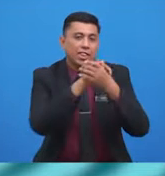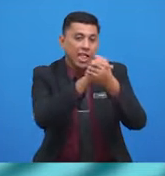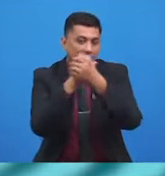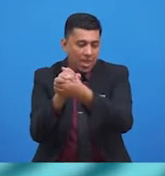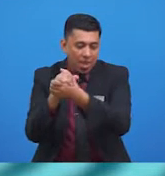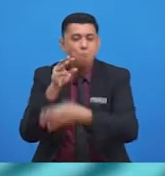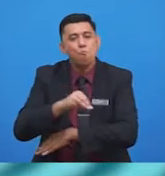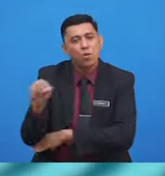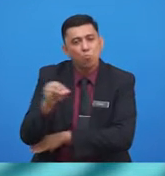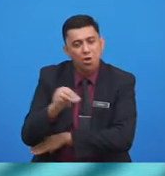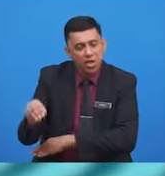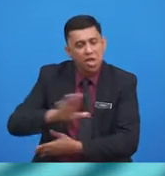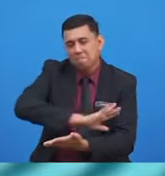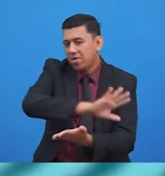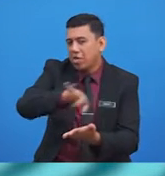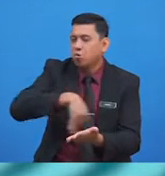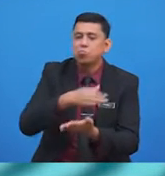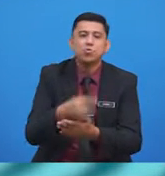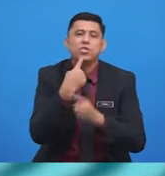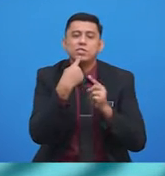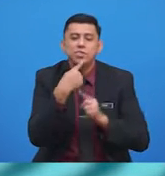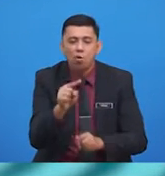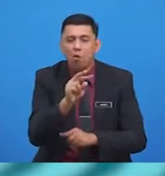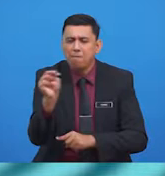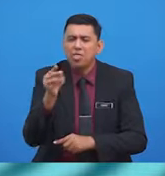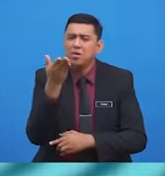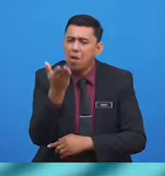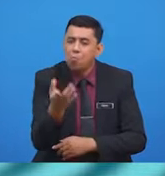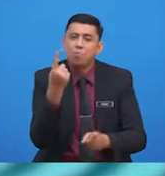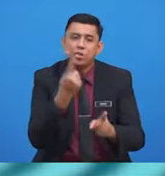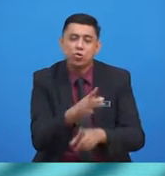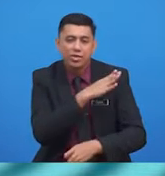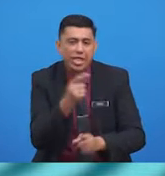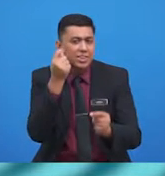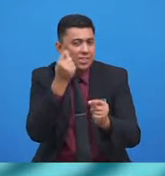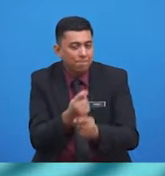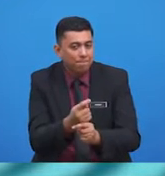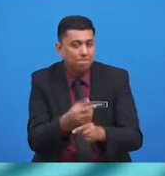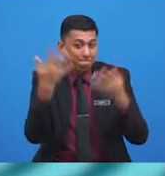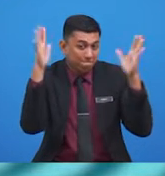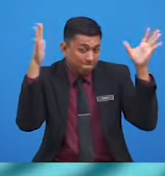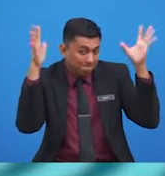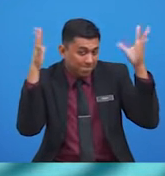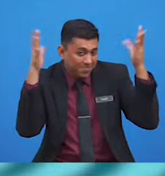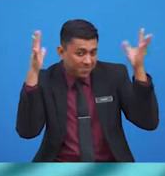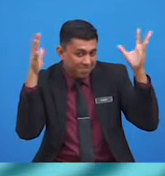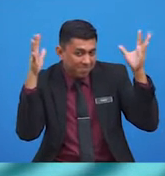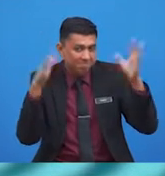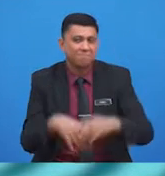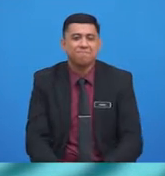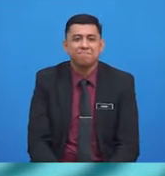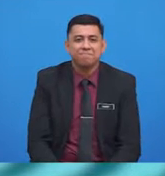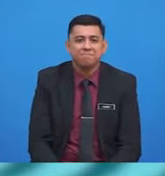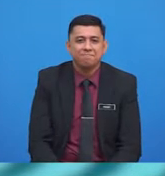Syabas, murid-murid. Semua jawapan kamu betul dan tepat. Tepuk tangan untuk diri kamu